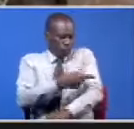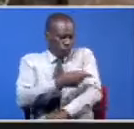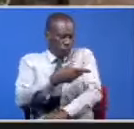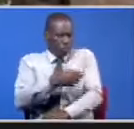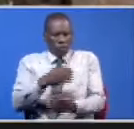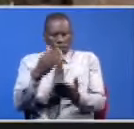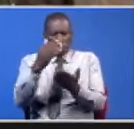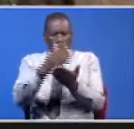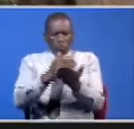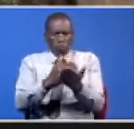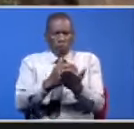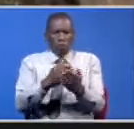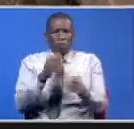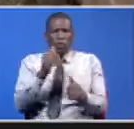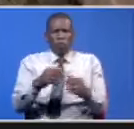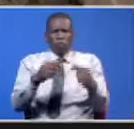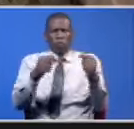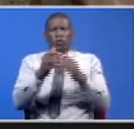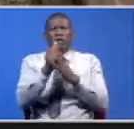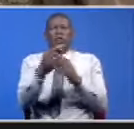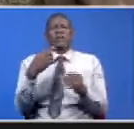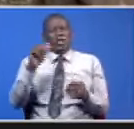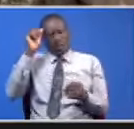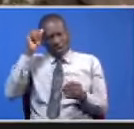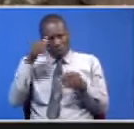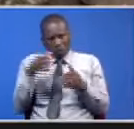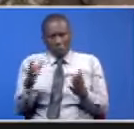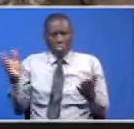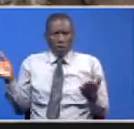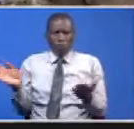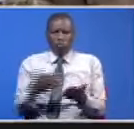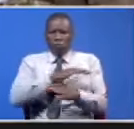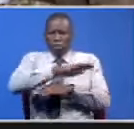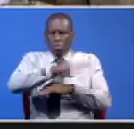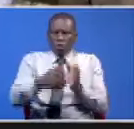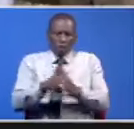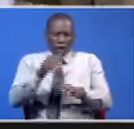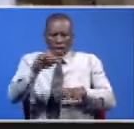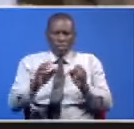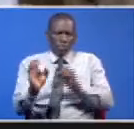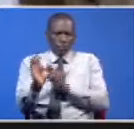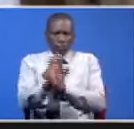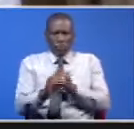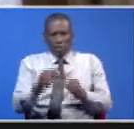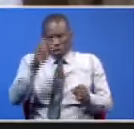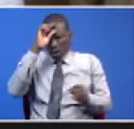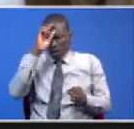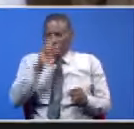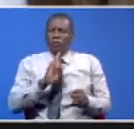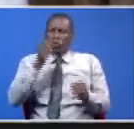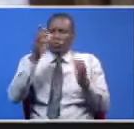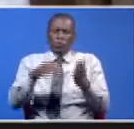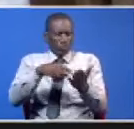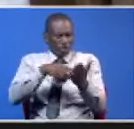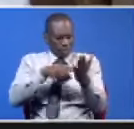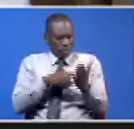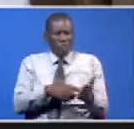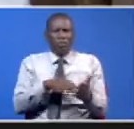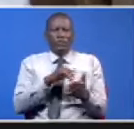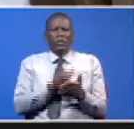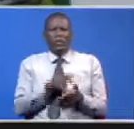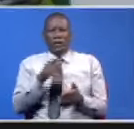which opposition leaders term as a clever plan to wipe out all livestock in the country, government insists it